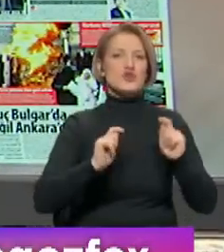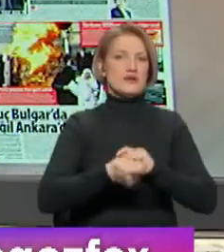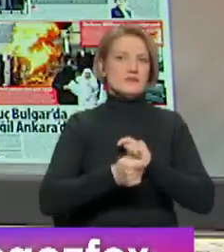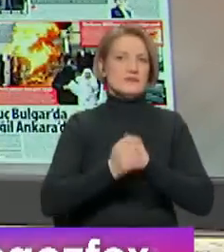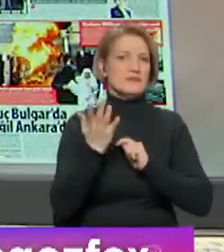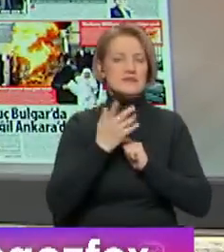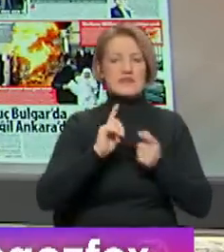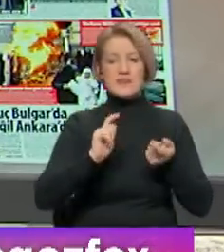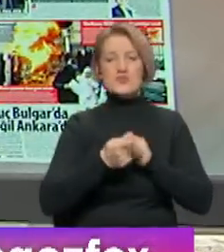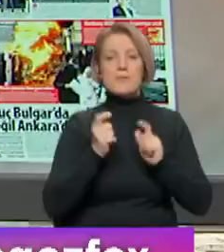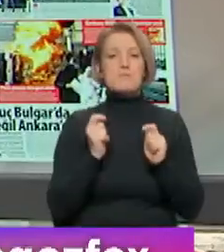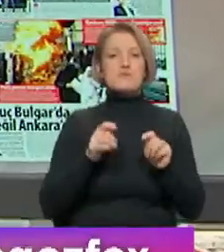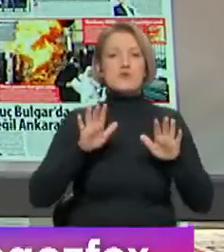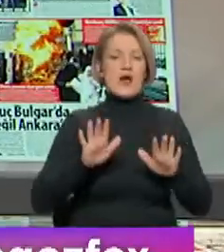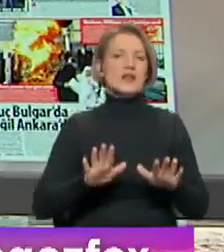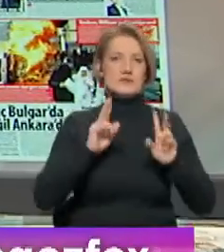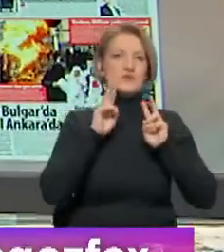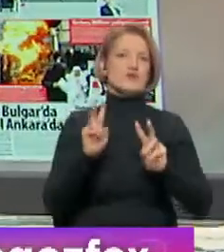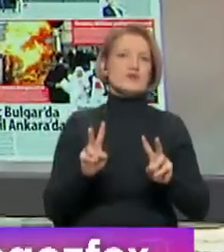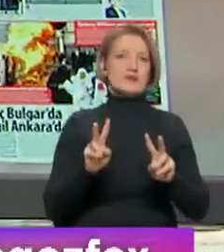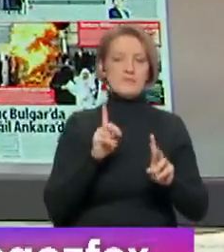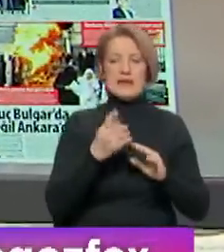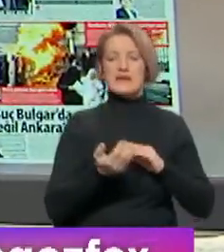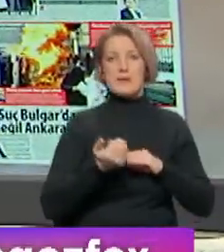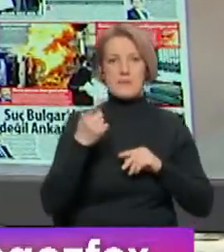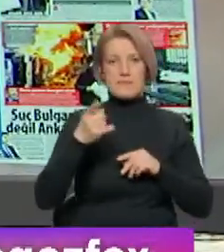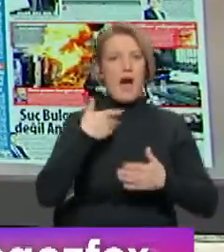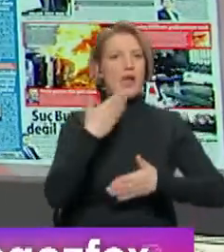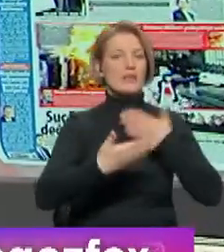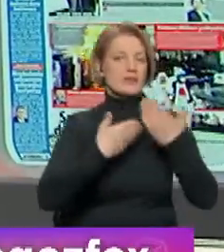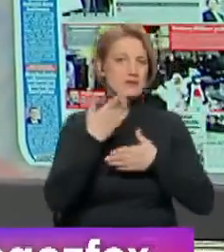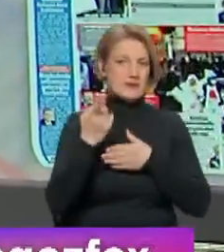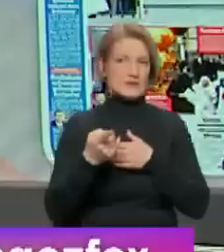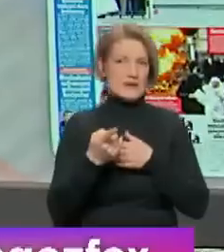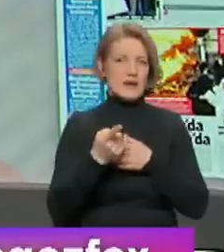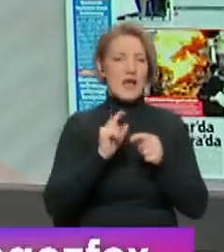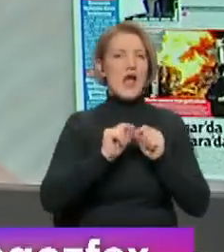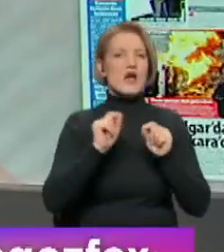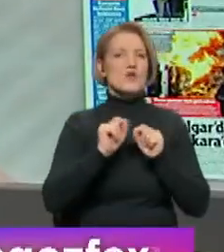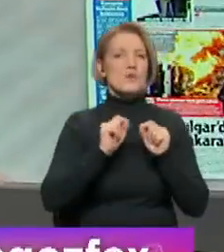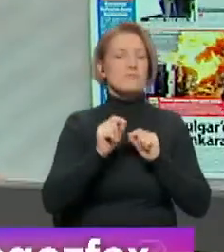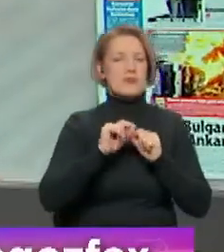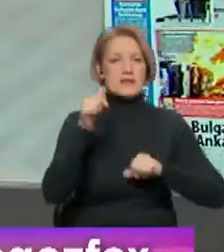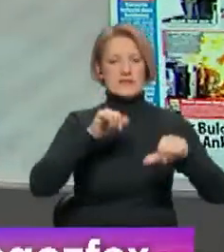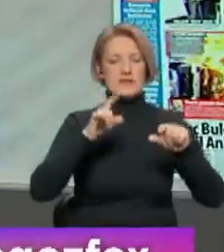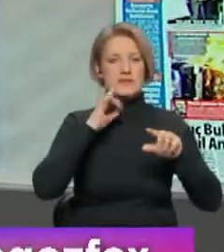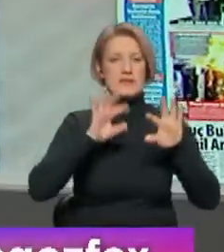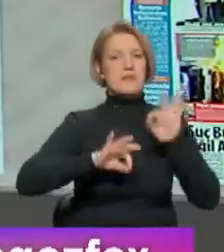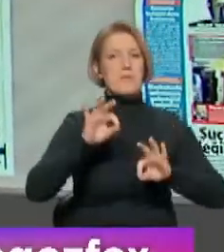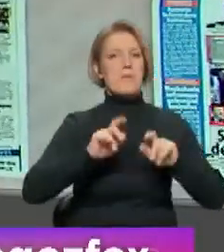nasıl değişmek Zorunda kaldığını göreceksiniz bir Kebapçı ve anlattıkları üzerinden de ekonomi tahlili yapabilirsiniz